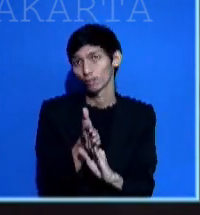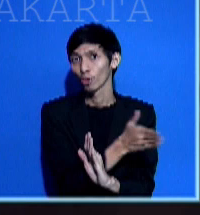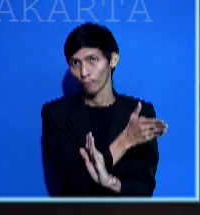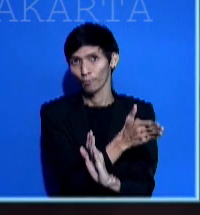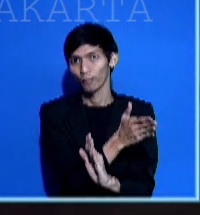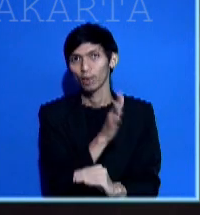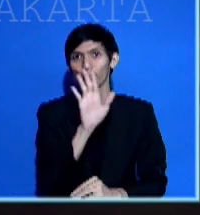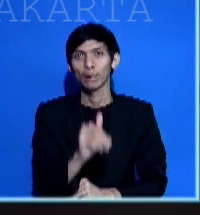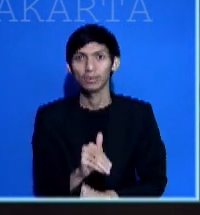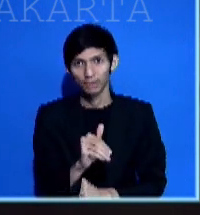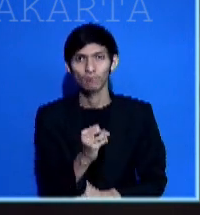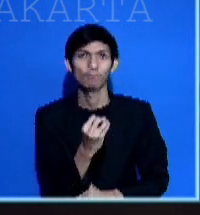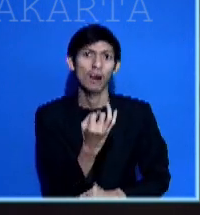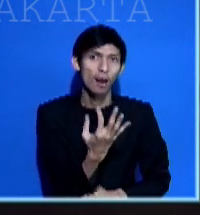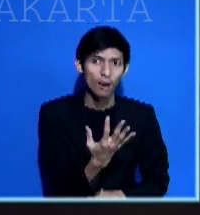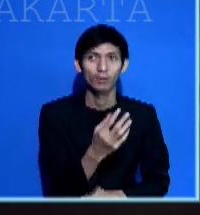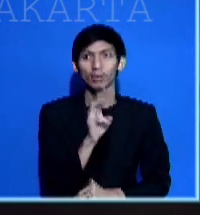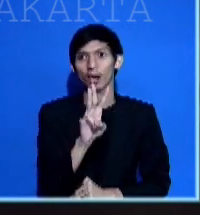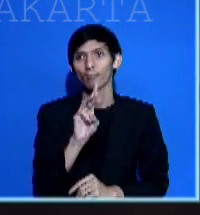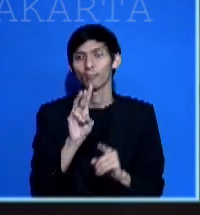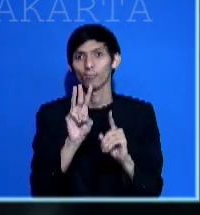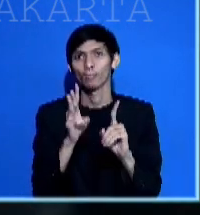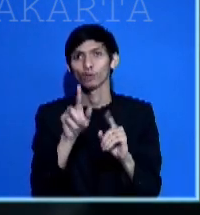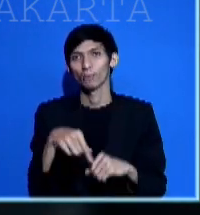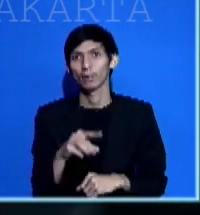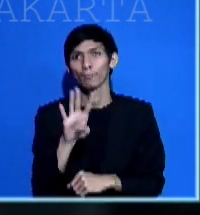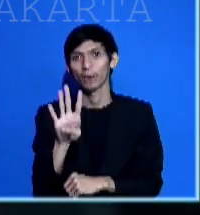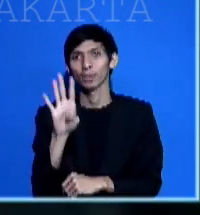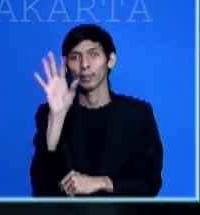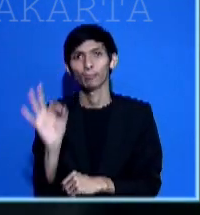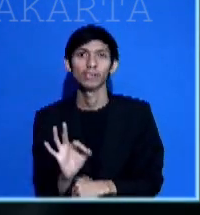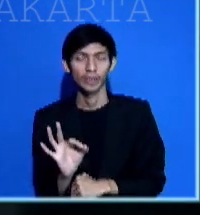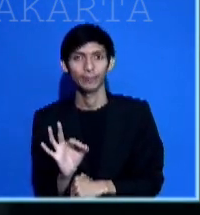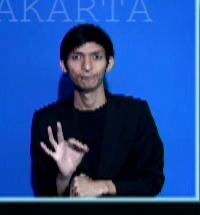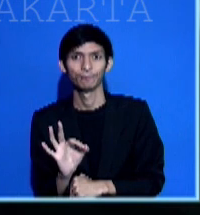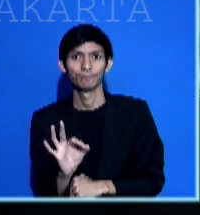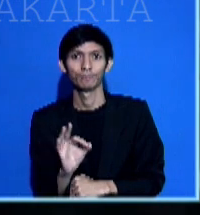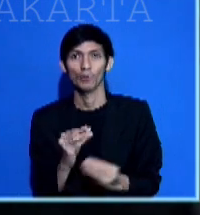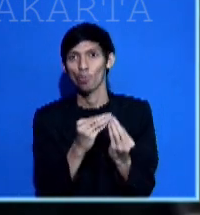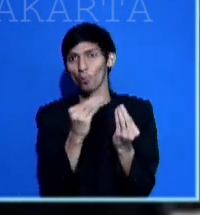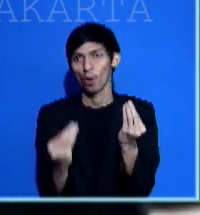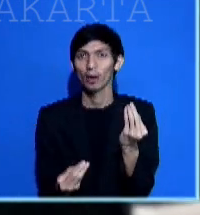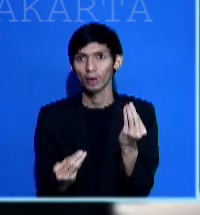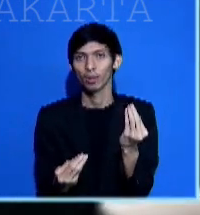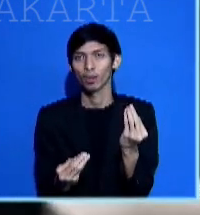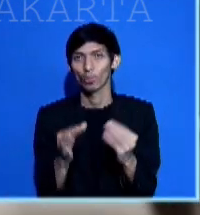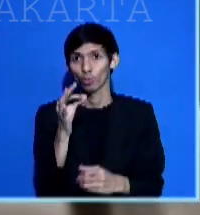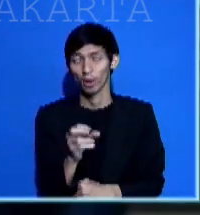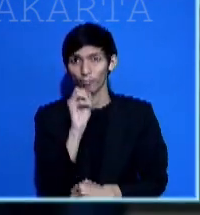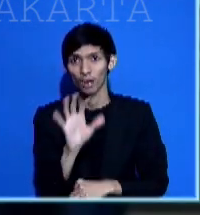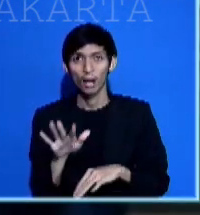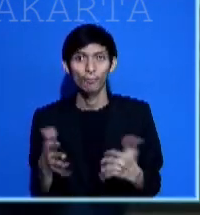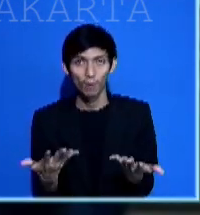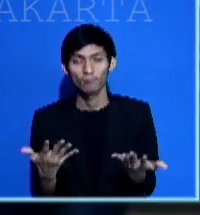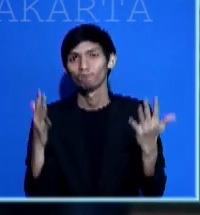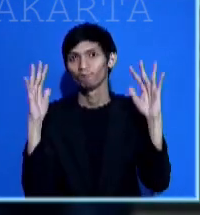berada pada angka 11,30 4% wakil ketua DPRD DIY Huda Tri yudiana menyampaikan apresiasi terhadap